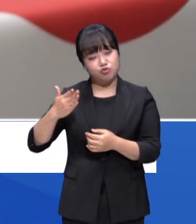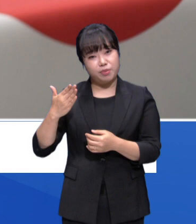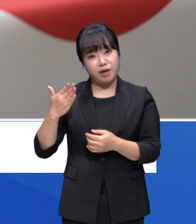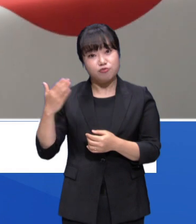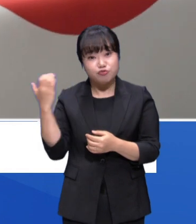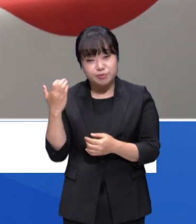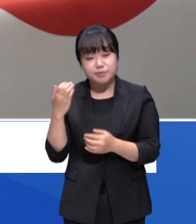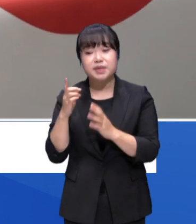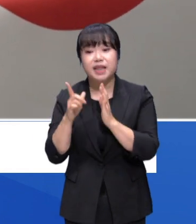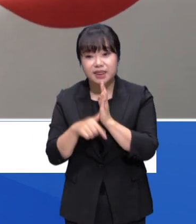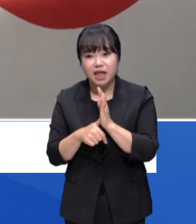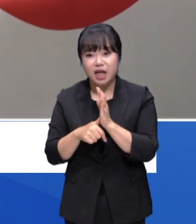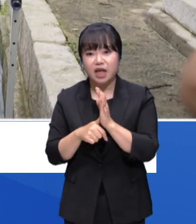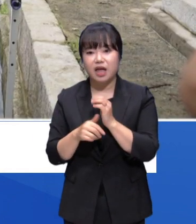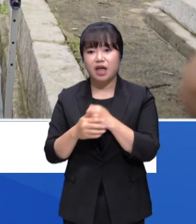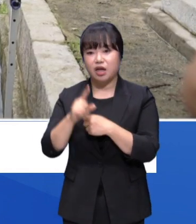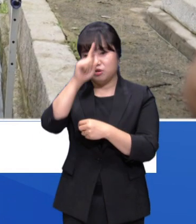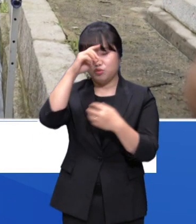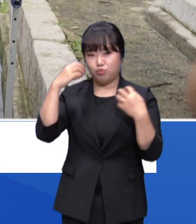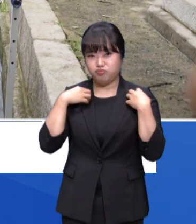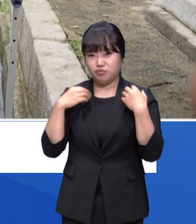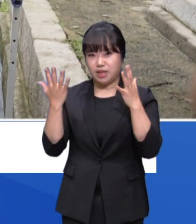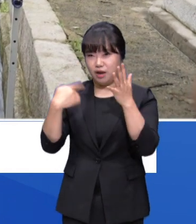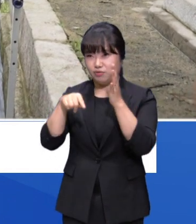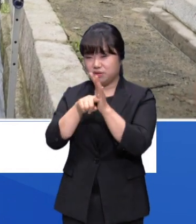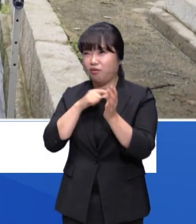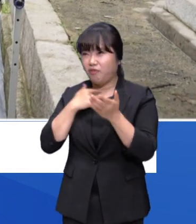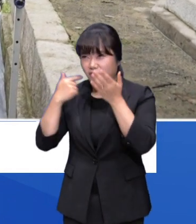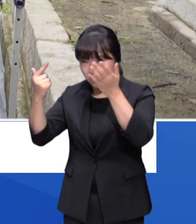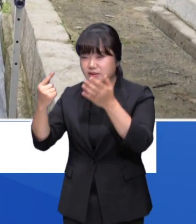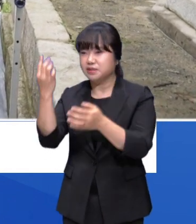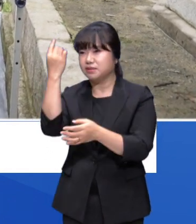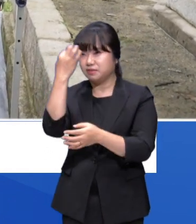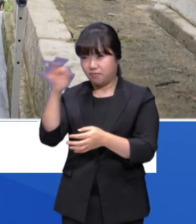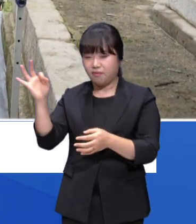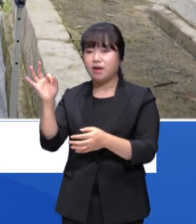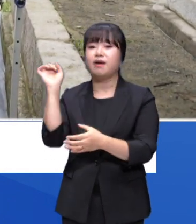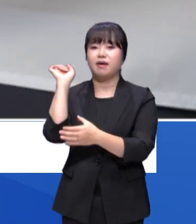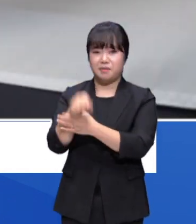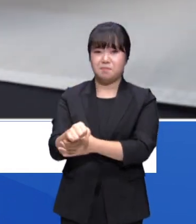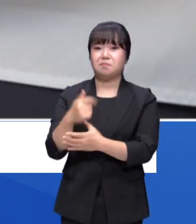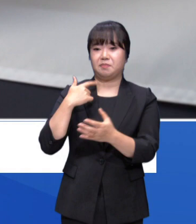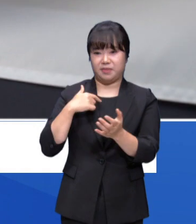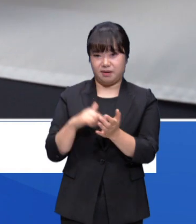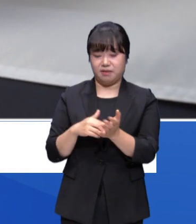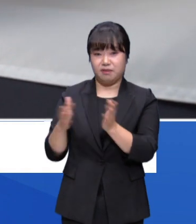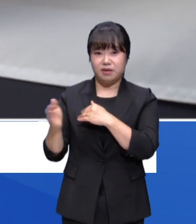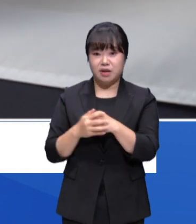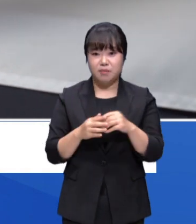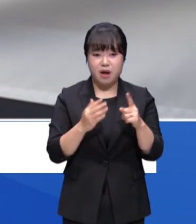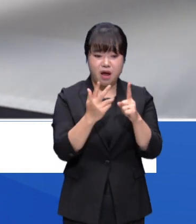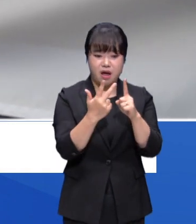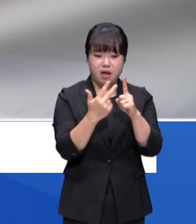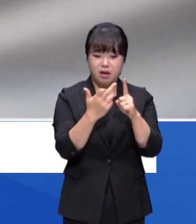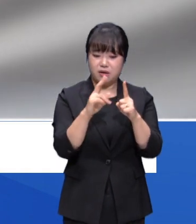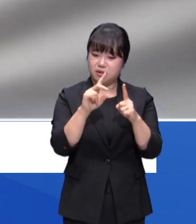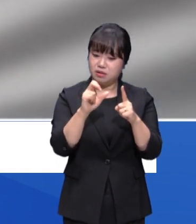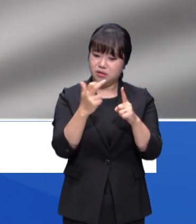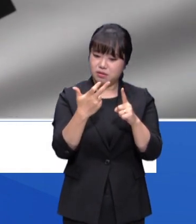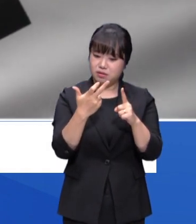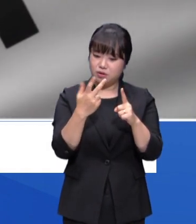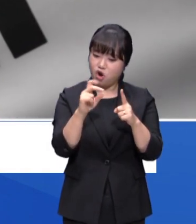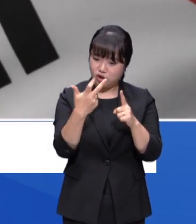1990년도에 독립유공자로 인정을 받으셨어요. 네. 근데 한 분, 한희 선생은 이분이 이제 성함만